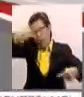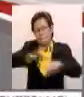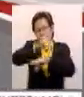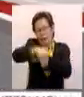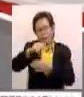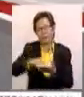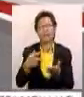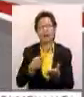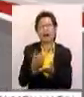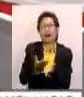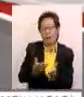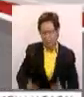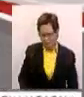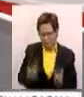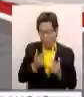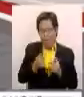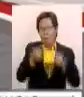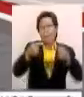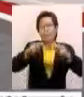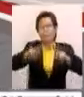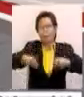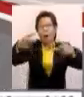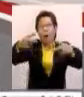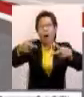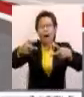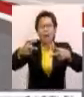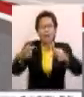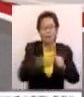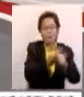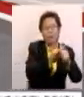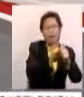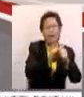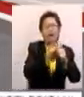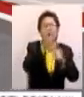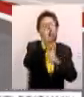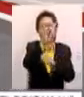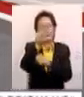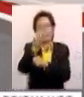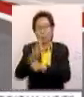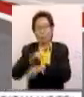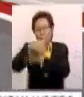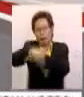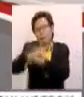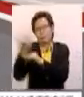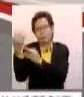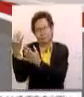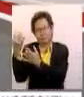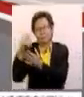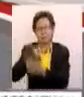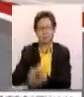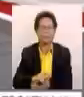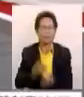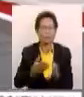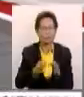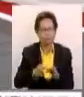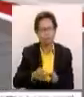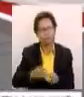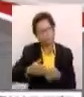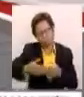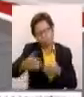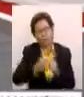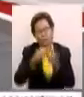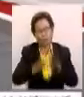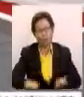bawakan siaran langsung perlawanan separuh akhir pertama itu sekitar jam 8.30 nanti. Baik, kita teruskan dengan perkembangan seterusnya.